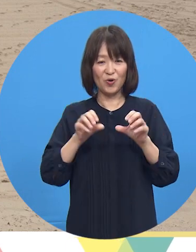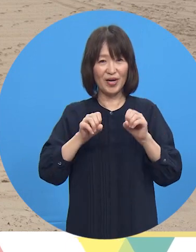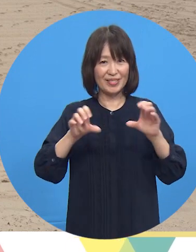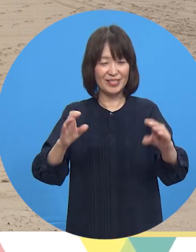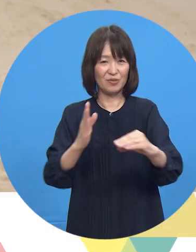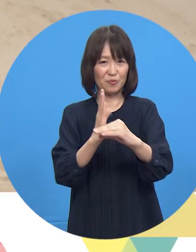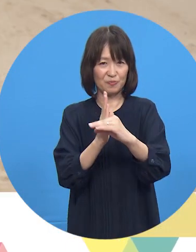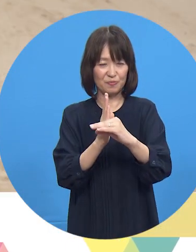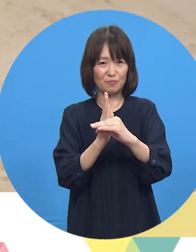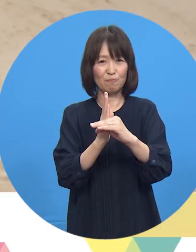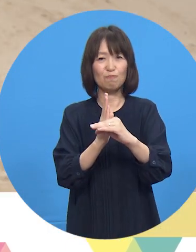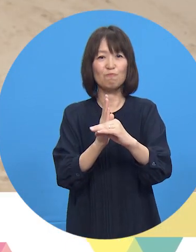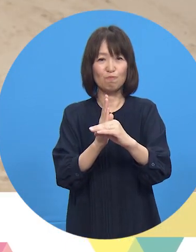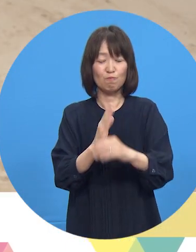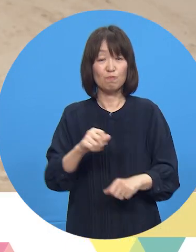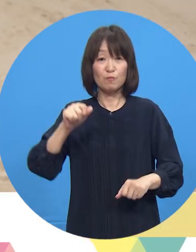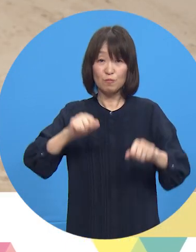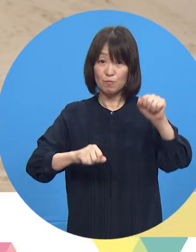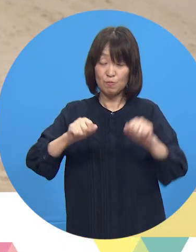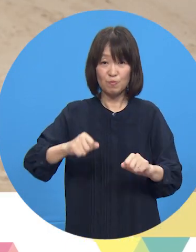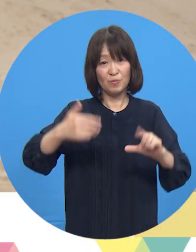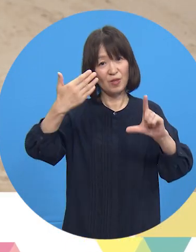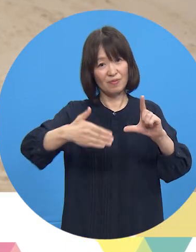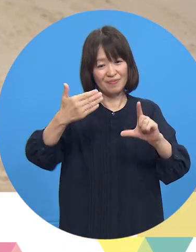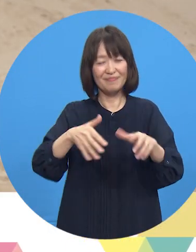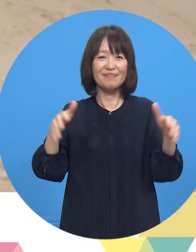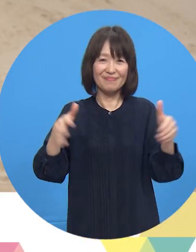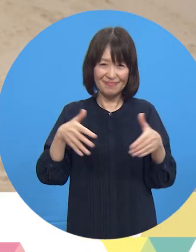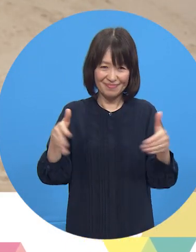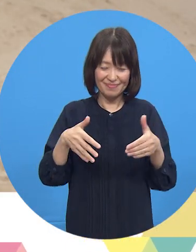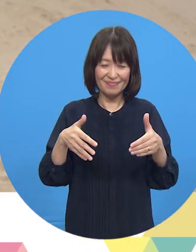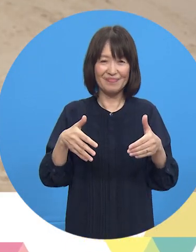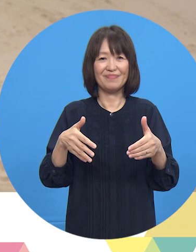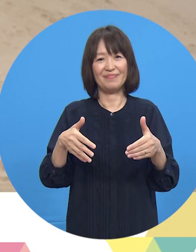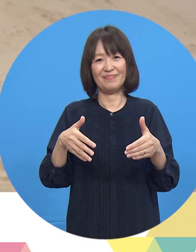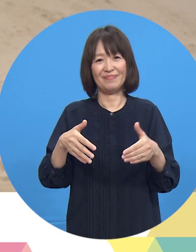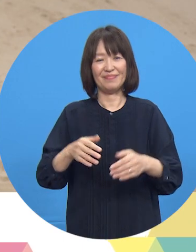中。気になるポーズ動画も募集しています。